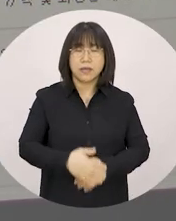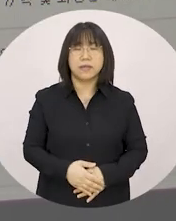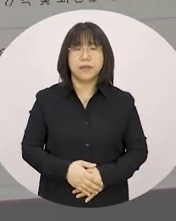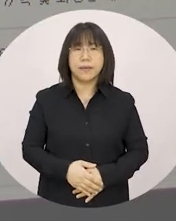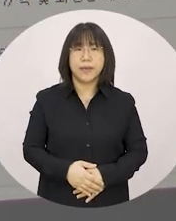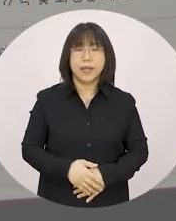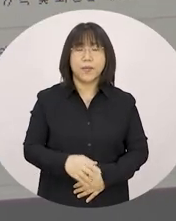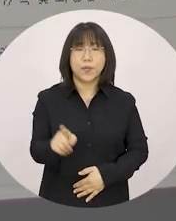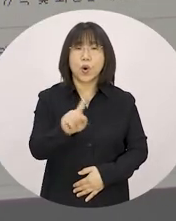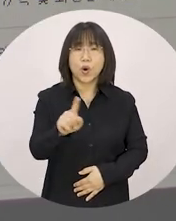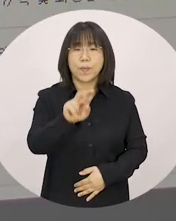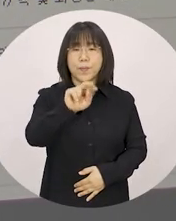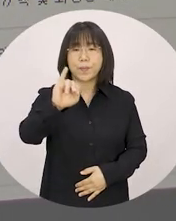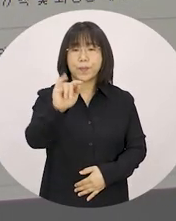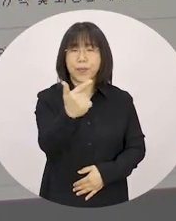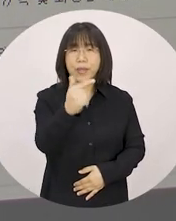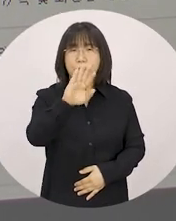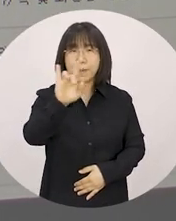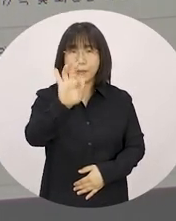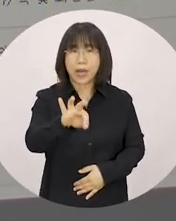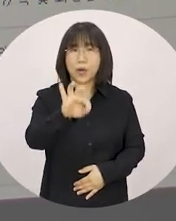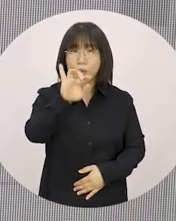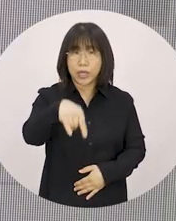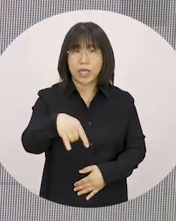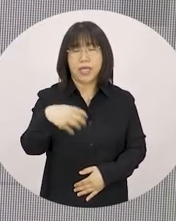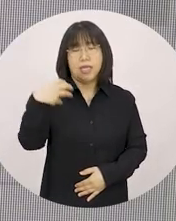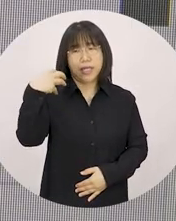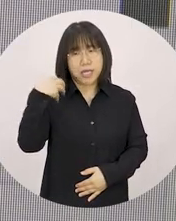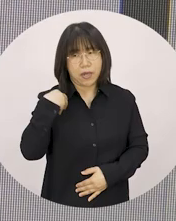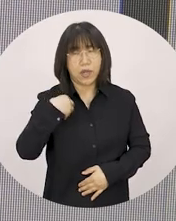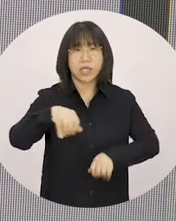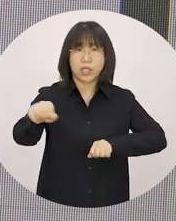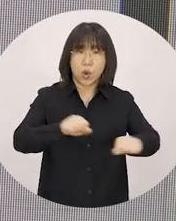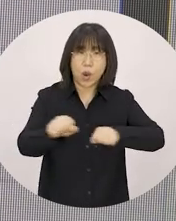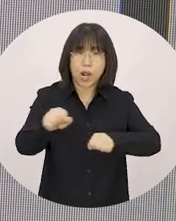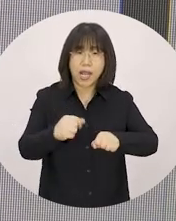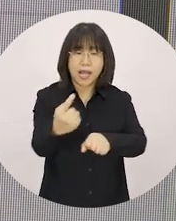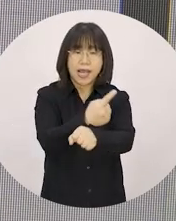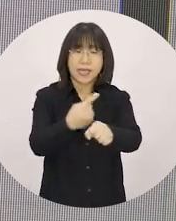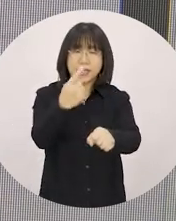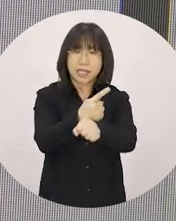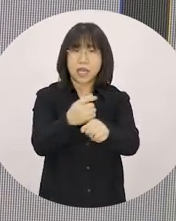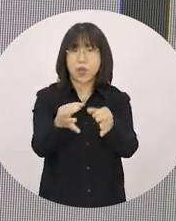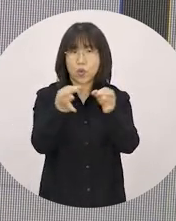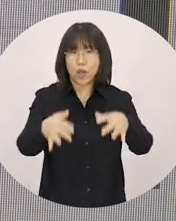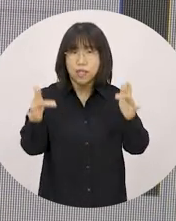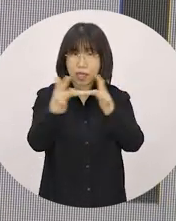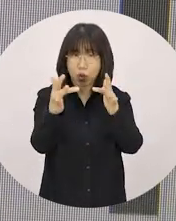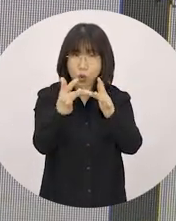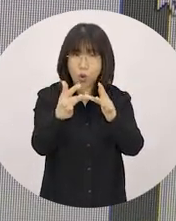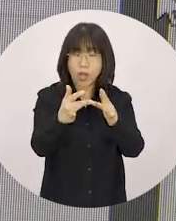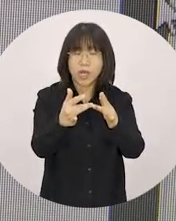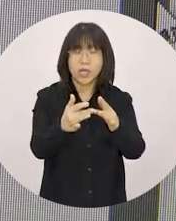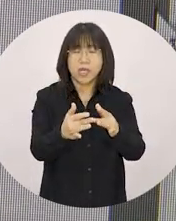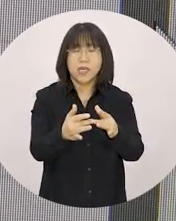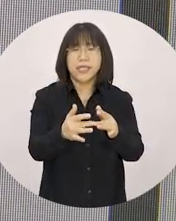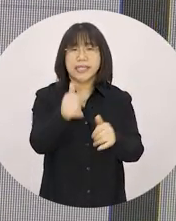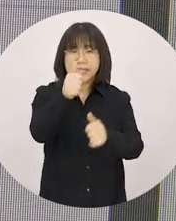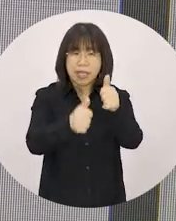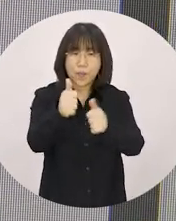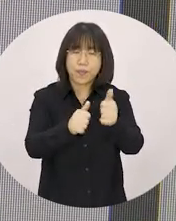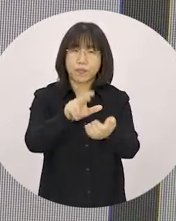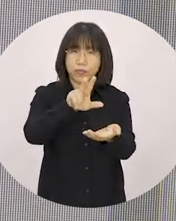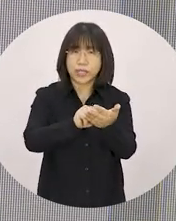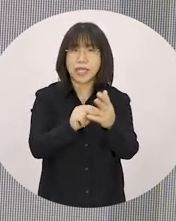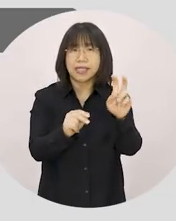교육은 민방위 대원의 임무와 역할, 감염병 예방 등의 내용으로 사이버 강의 1시간 수강 후 객관식